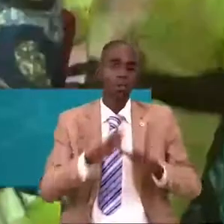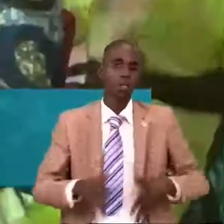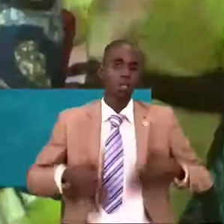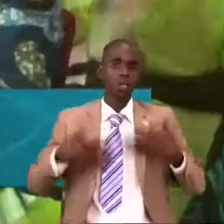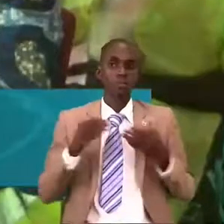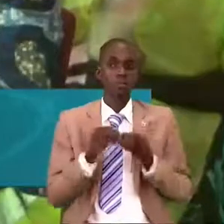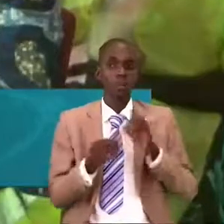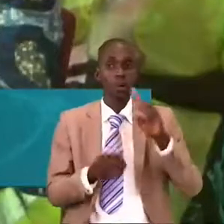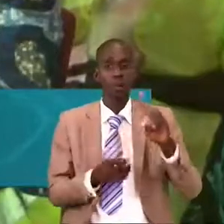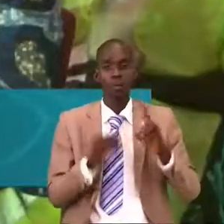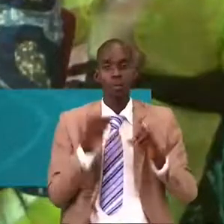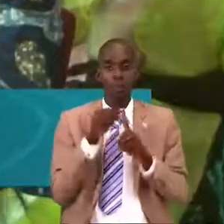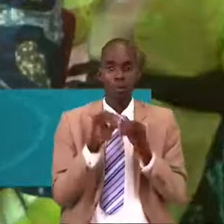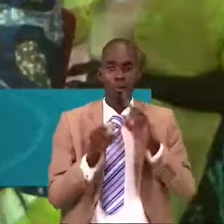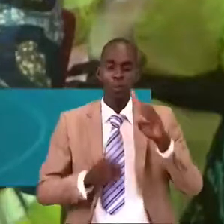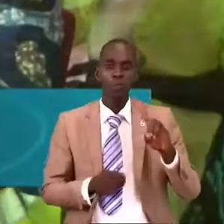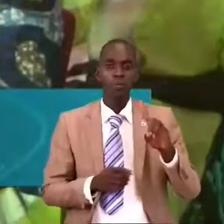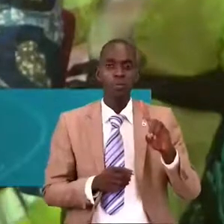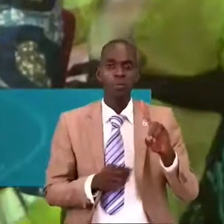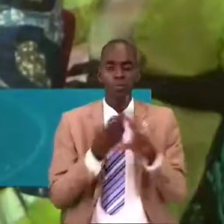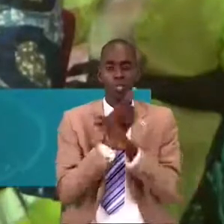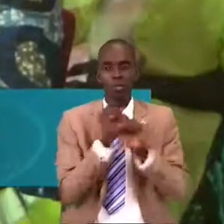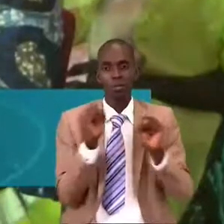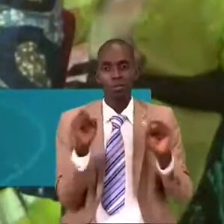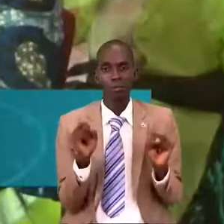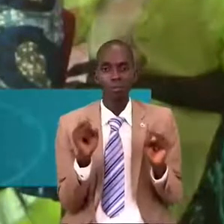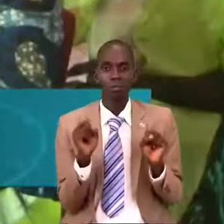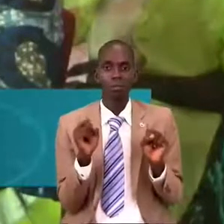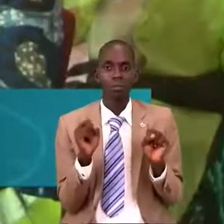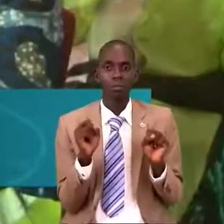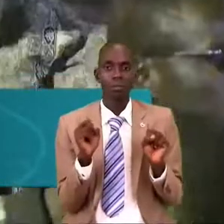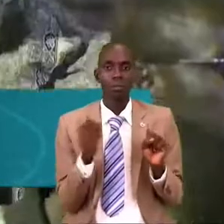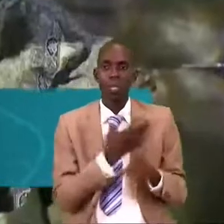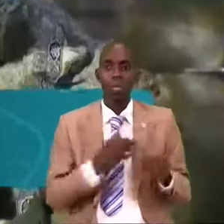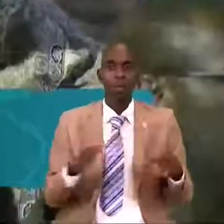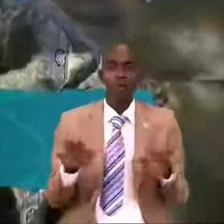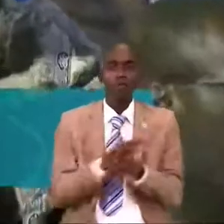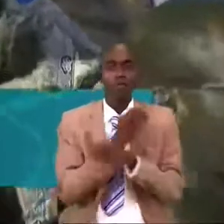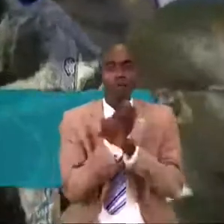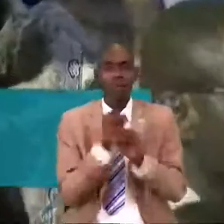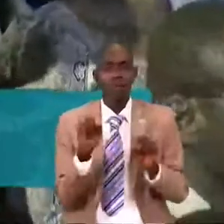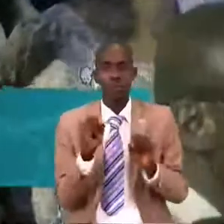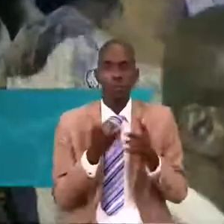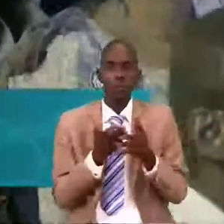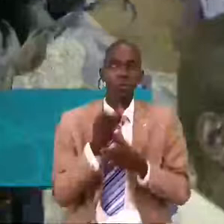plein salut par la miséricorde imméritée de Dieu.